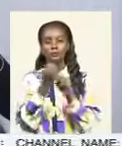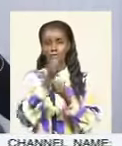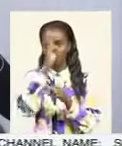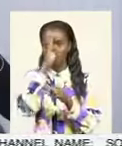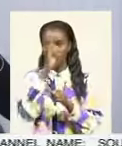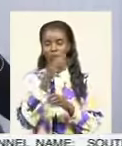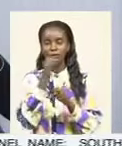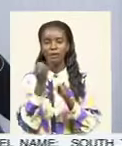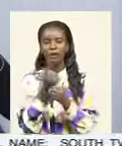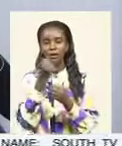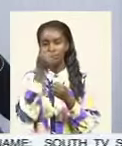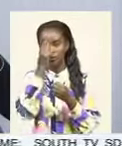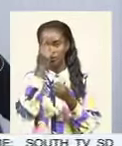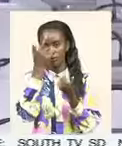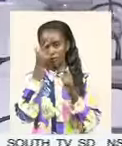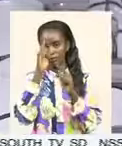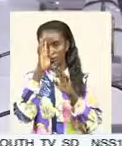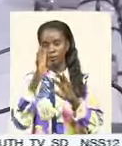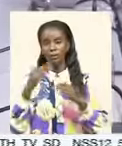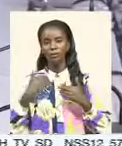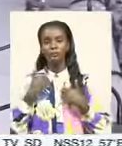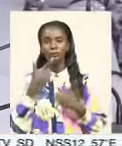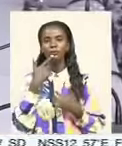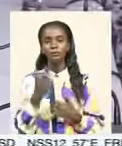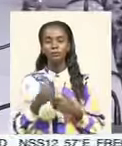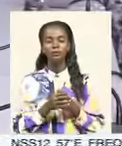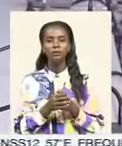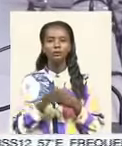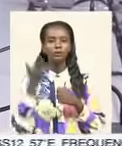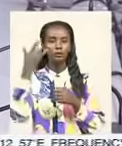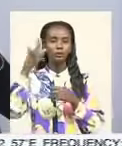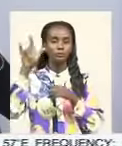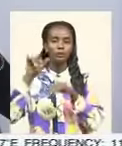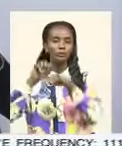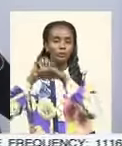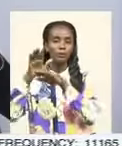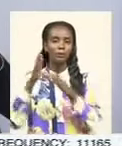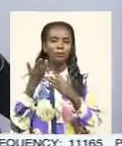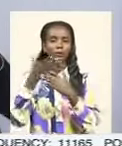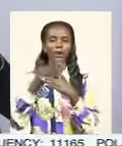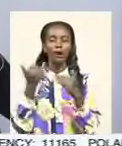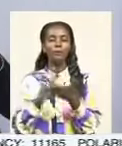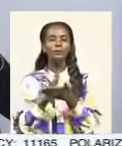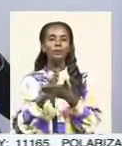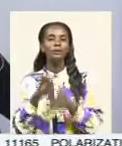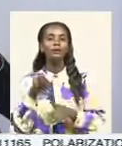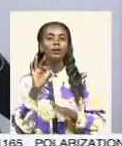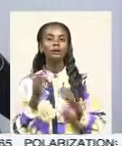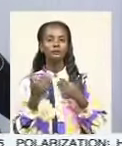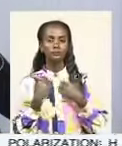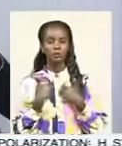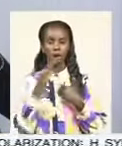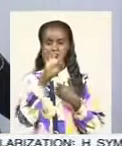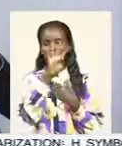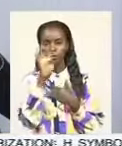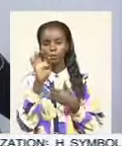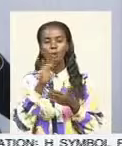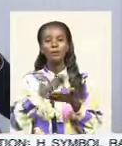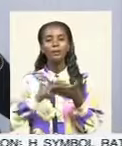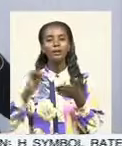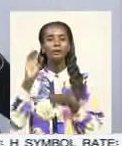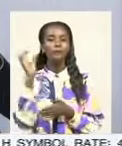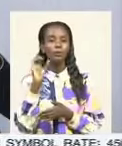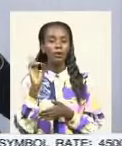ዘርፍ የስራ እድል መፍጠር አለብን ተብሎ በእቅድ ተቀምጧል። ኤክስፖርት በኩል አሁን በአማካኝ እያገኘን ያለነውን 400 ሚሊዮን